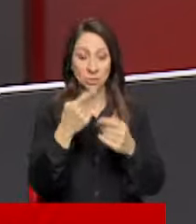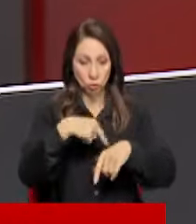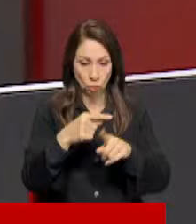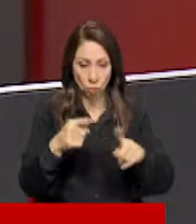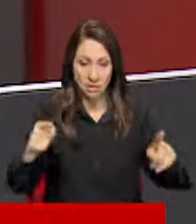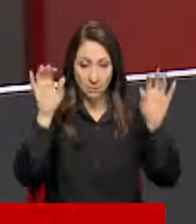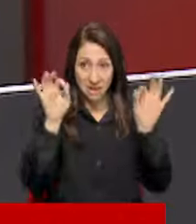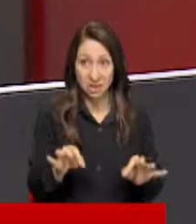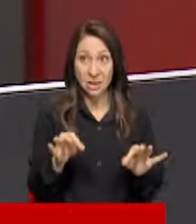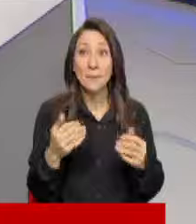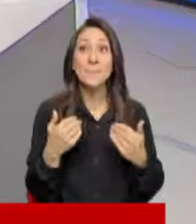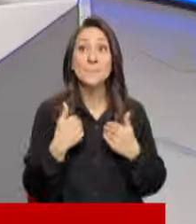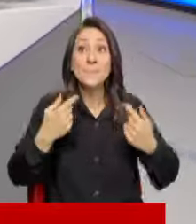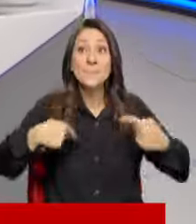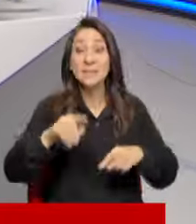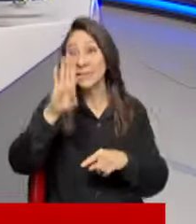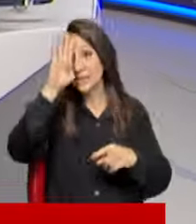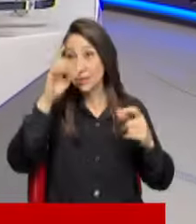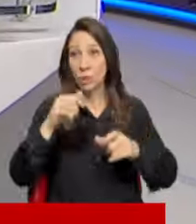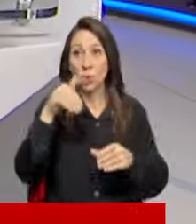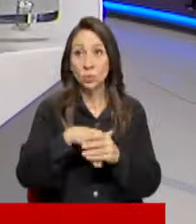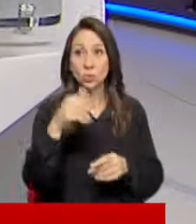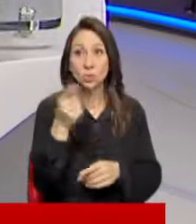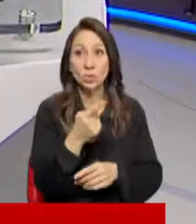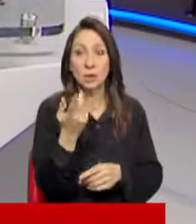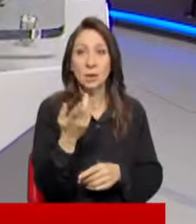süreç başlattı. Biz İstanbul'da bizim oyumuz